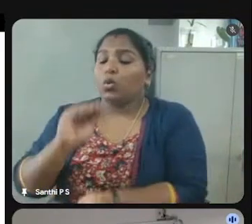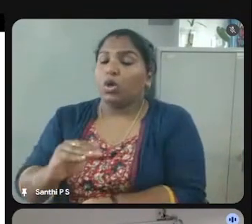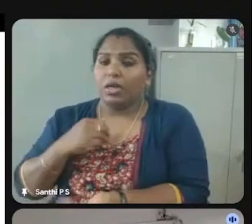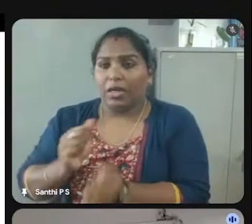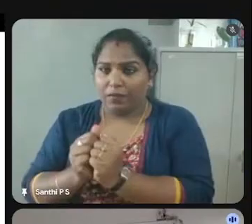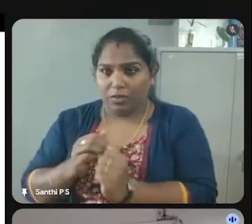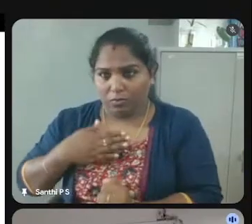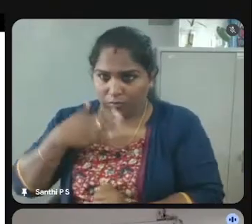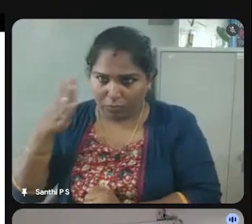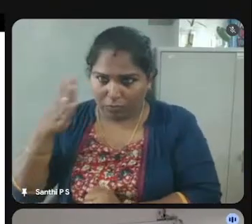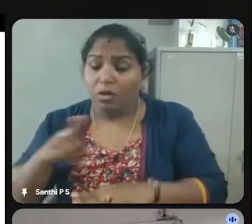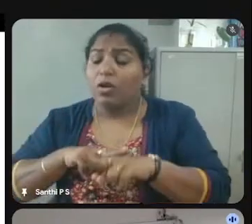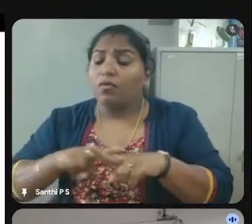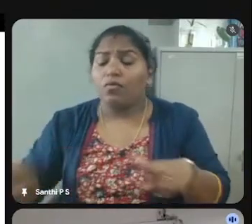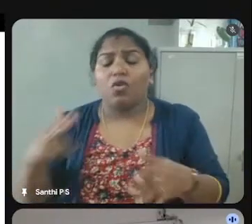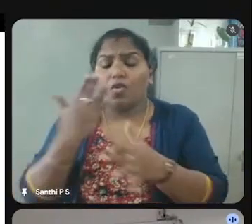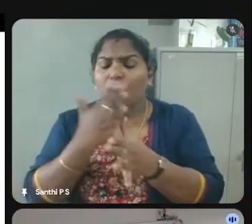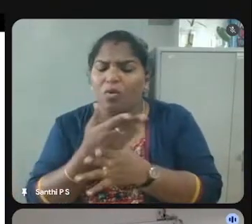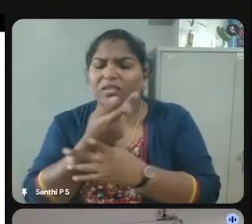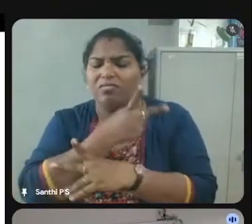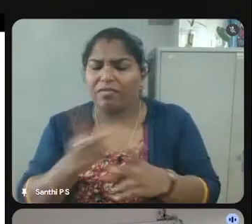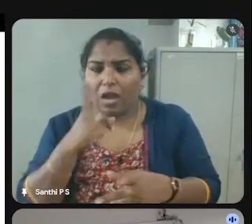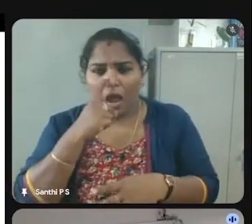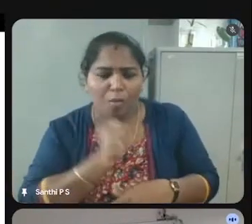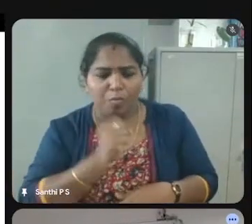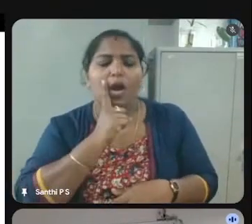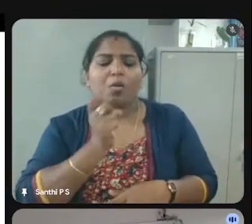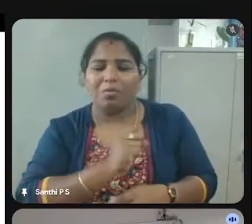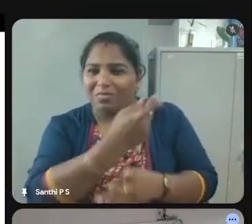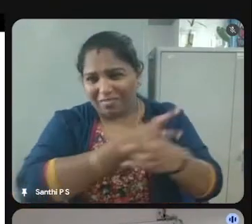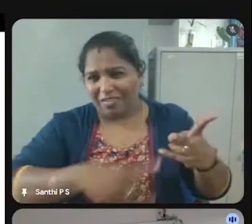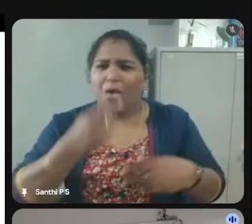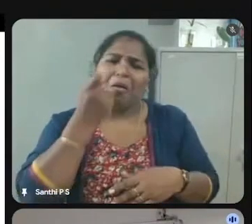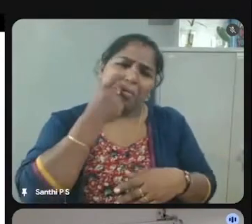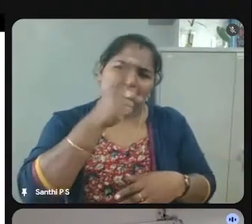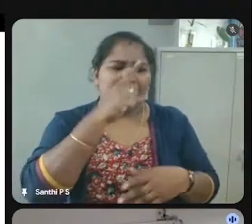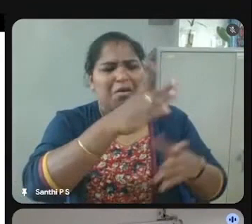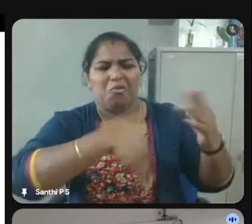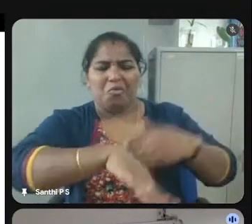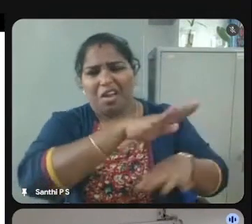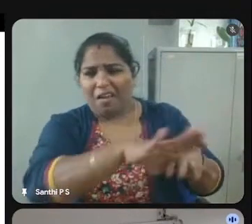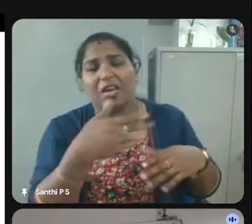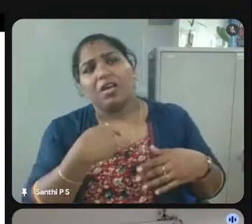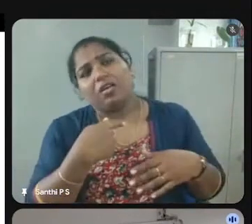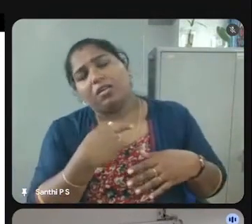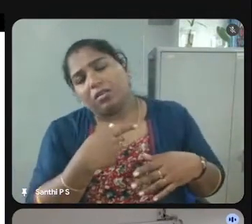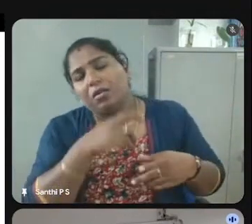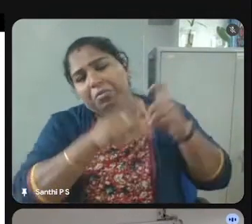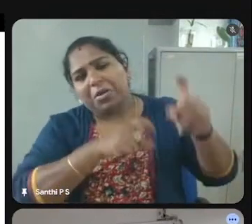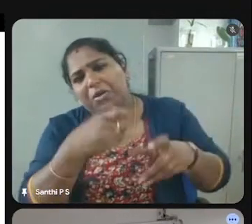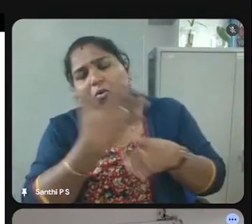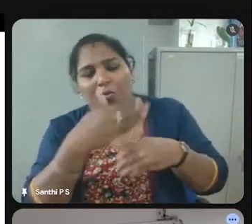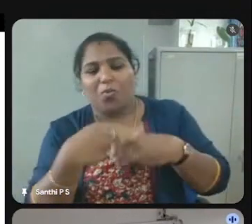മുതിർന്ന ആളുകളെ ഏൽപ്പിക്കാൻ പറ്റിയെന്ന് വരില്ല. പക്ഷെ കഴിയുന്നത് എന്തെങ്കിലുമൊക്കെ ചെറിയ ചെറിയ സഹായങ്ങൾ ചെയ്യാൻ നമുക്ക് ഈ വീട്ടിലുള്ള മുതിർന്ന വ്യക്തികളോട്